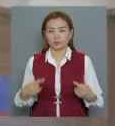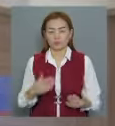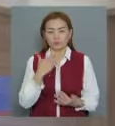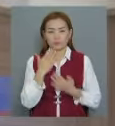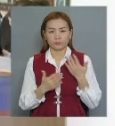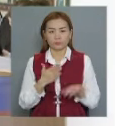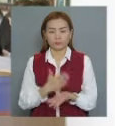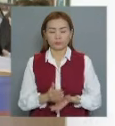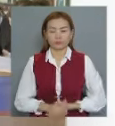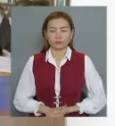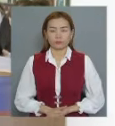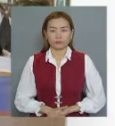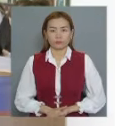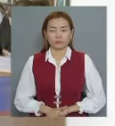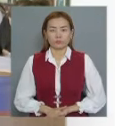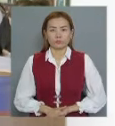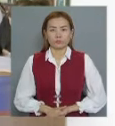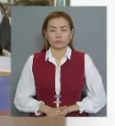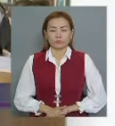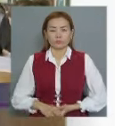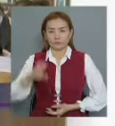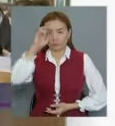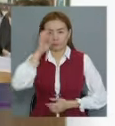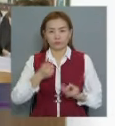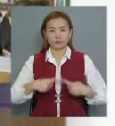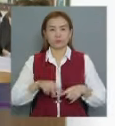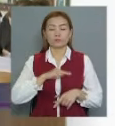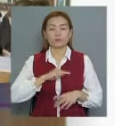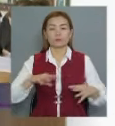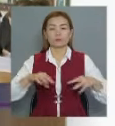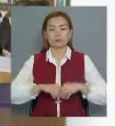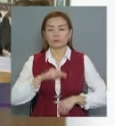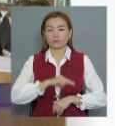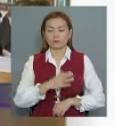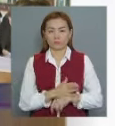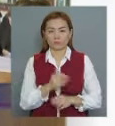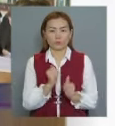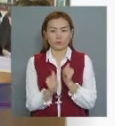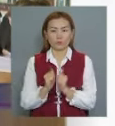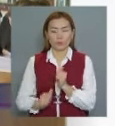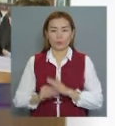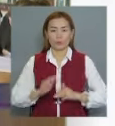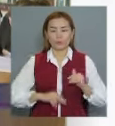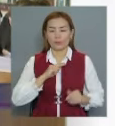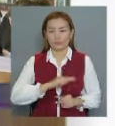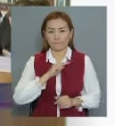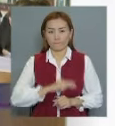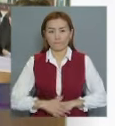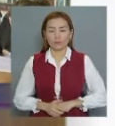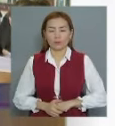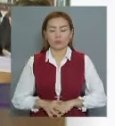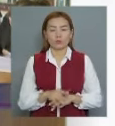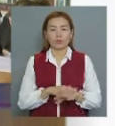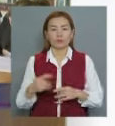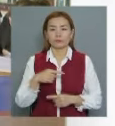жүгінді. Бірнеше мемлекеттік органдардың қызметкерлері жұмылдырылып отыр. Бұл яғни әр бағыт, әр сала бойынша халықтың